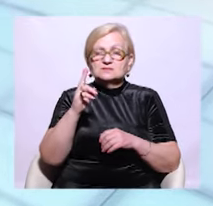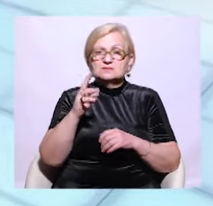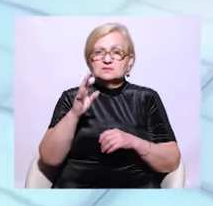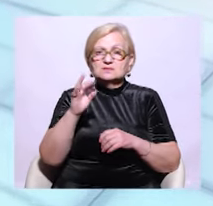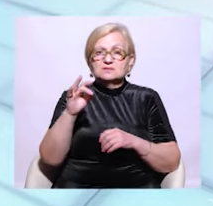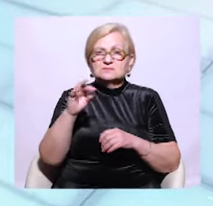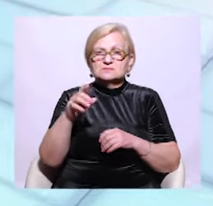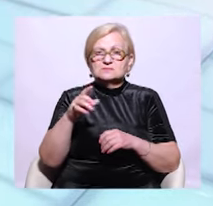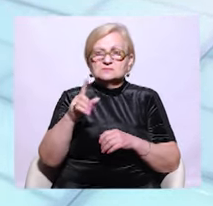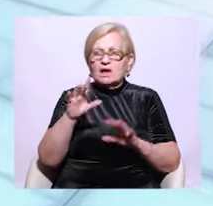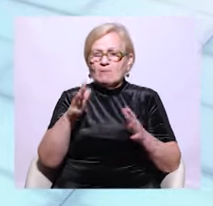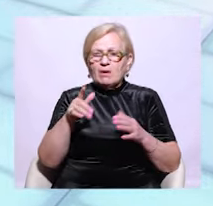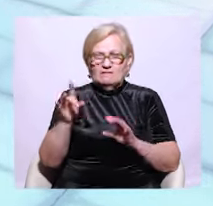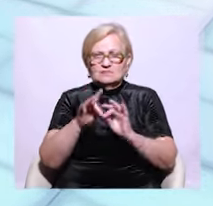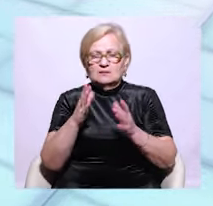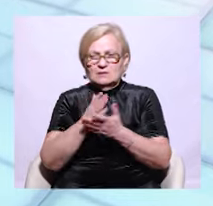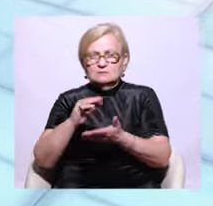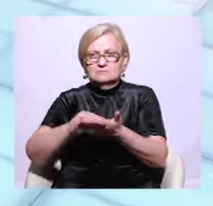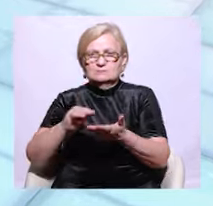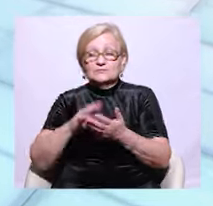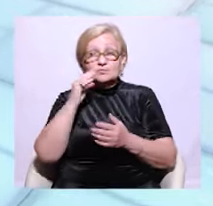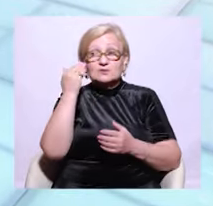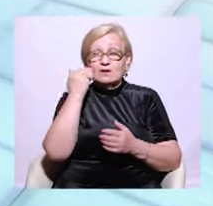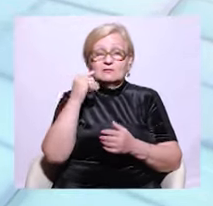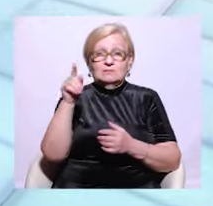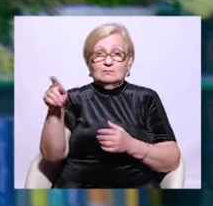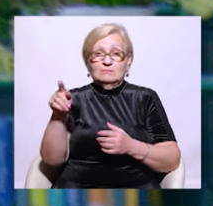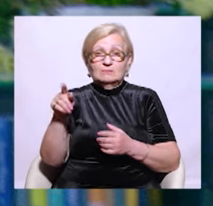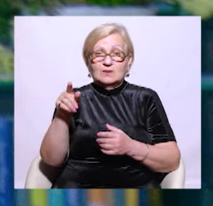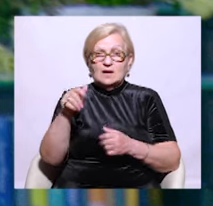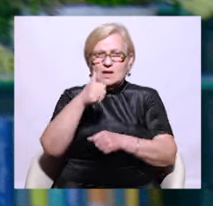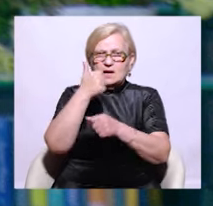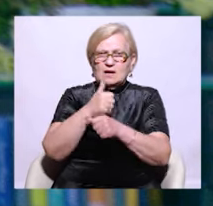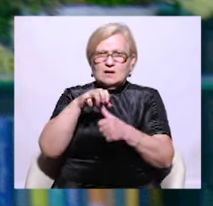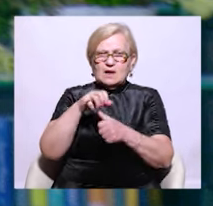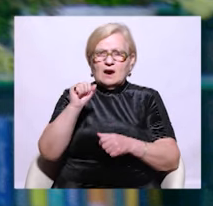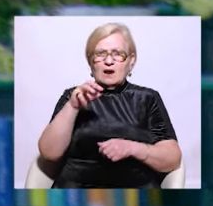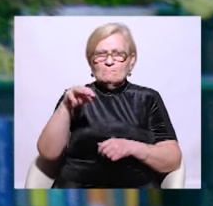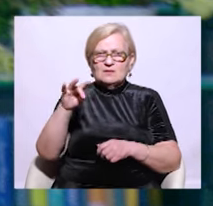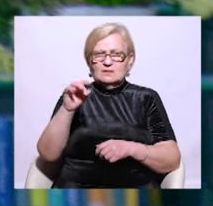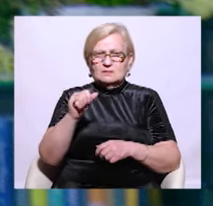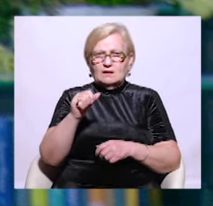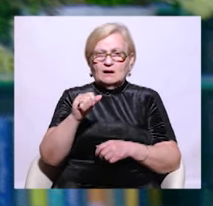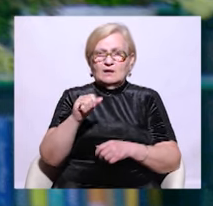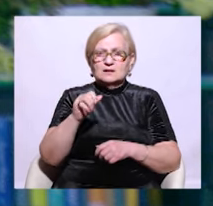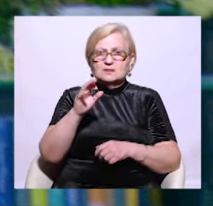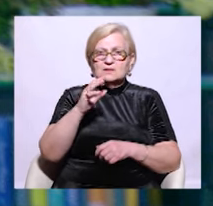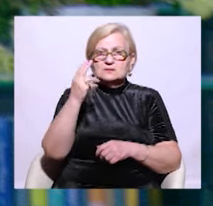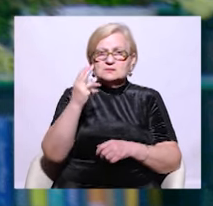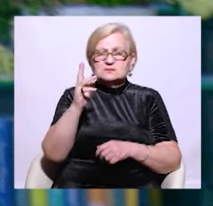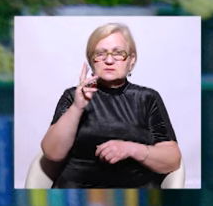ეპიზოდი, როდესაც არაბთა ამირას წარმომადგენელი ეს ცქირი,